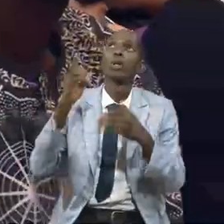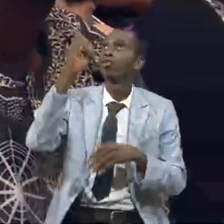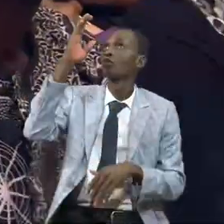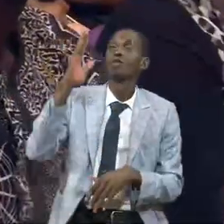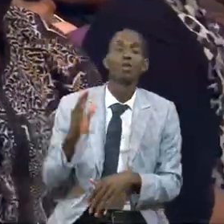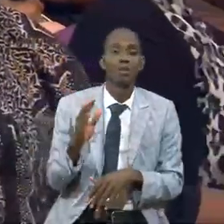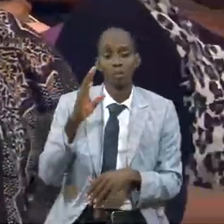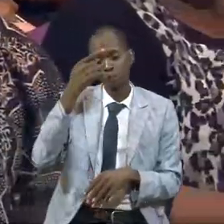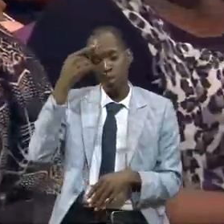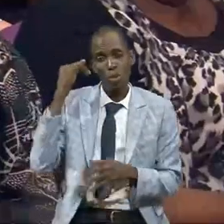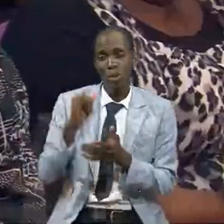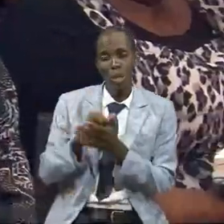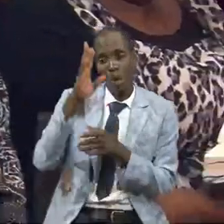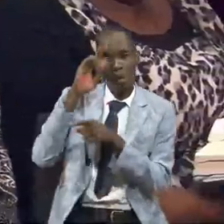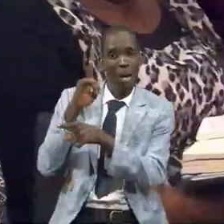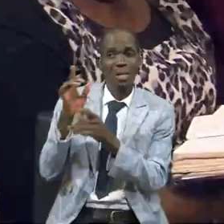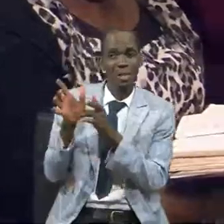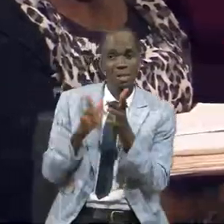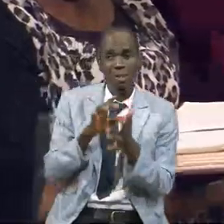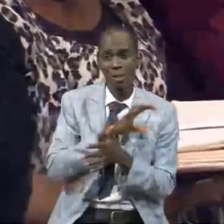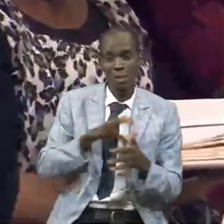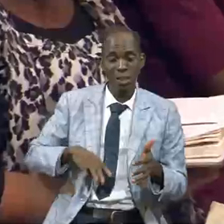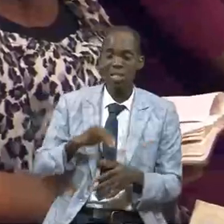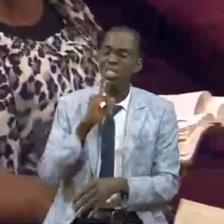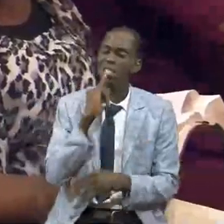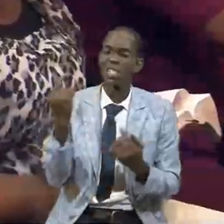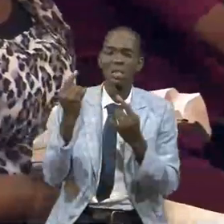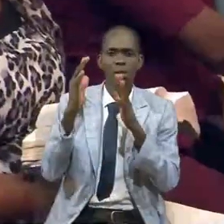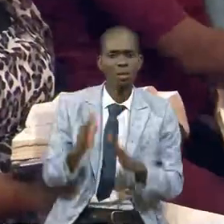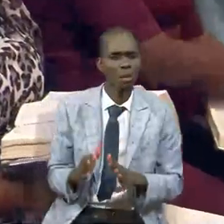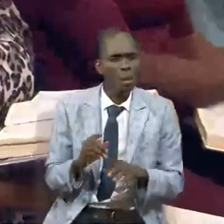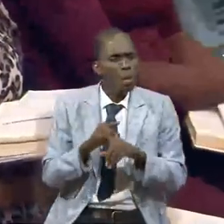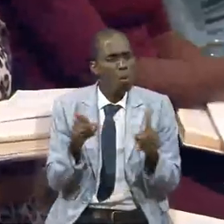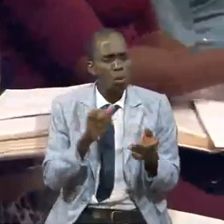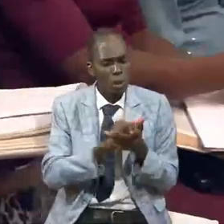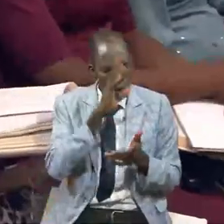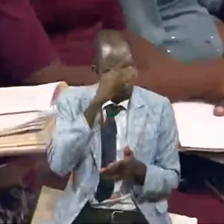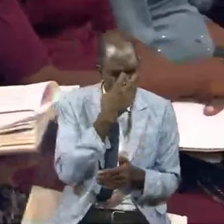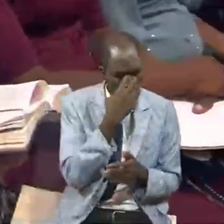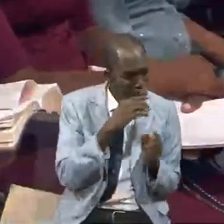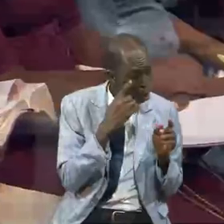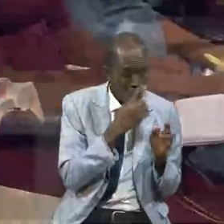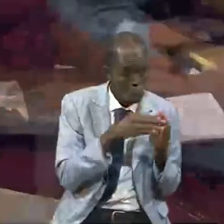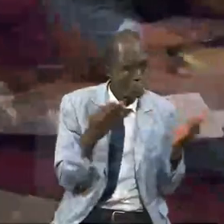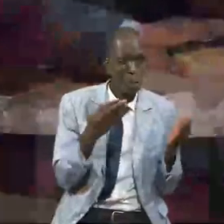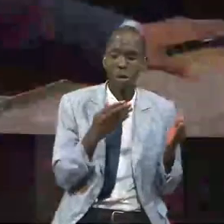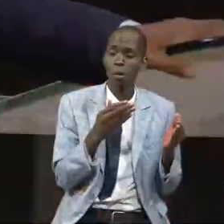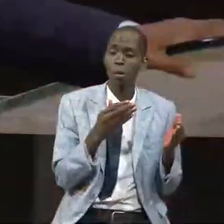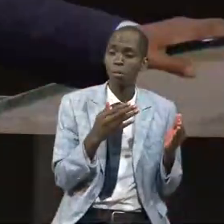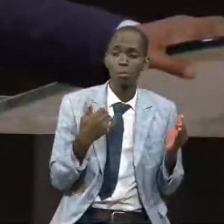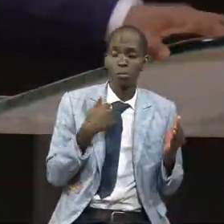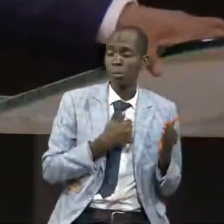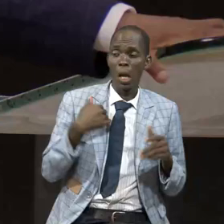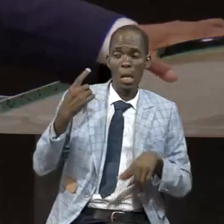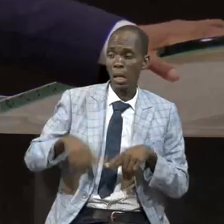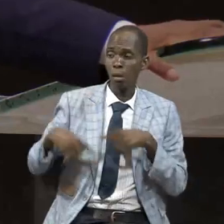un pécheur. Et l'aveugle, dont les yeux sont ouverts, a dit, oui, moi je ne peux pas vous argumenter